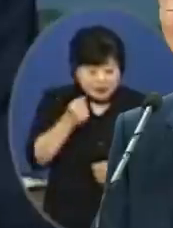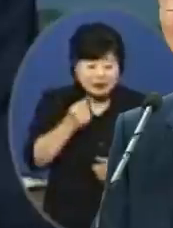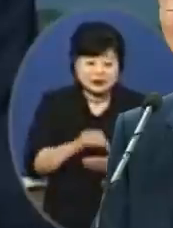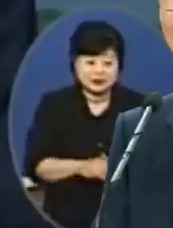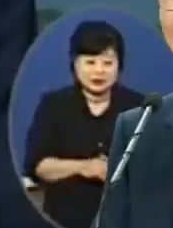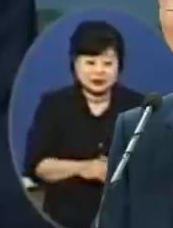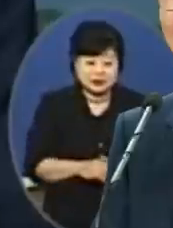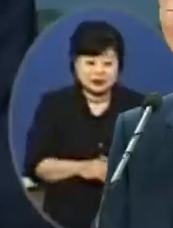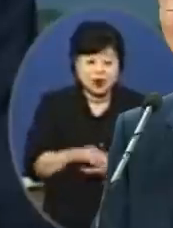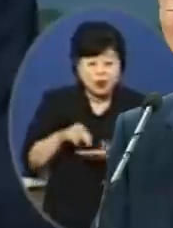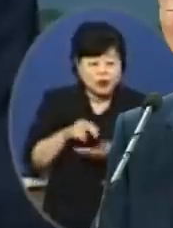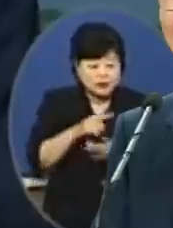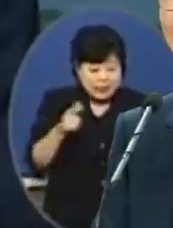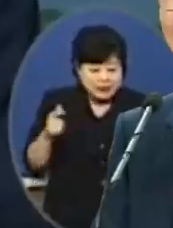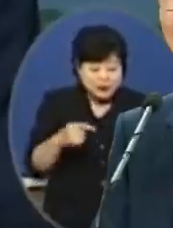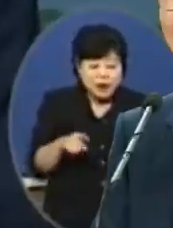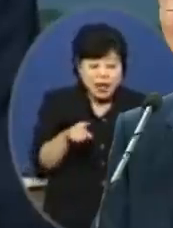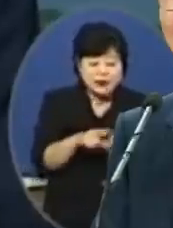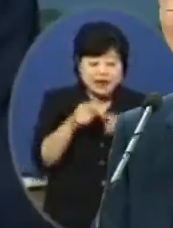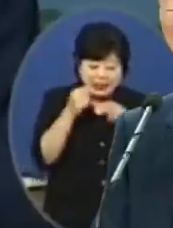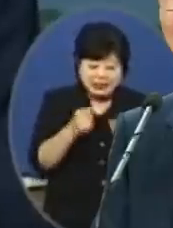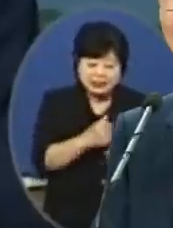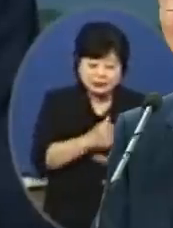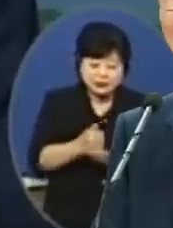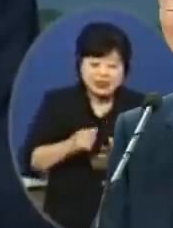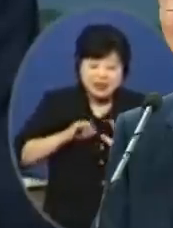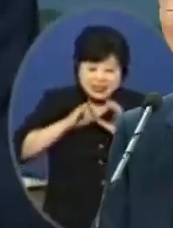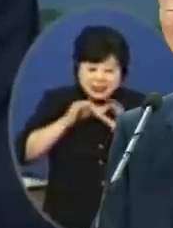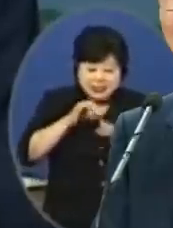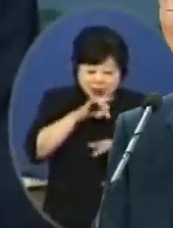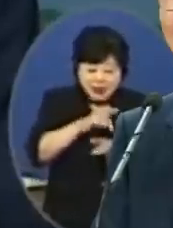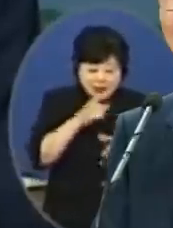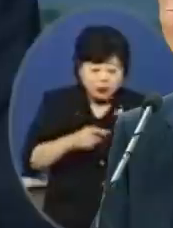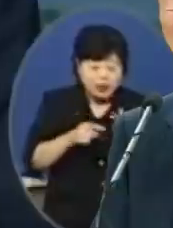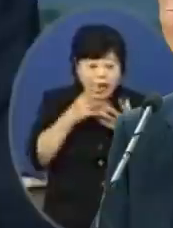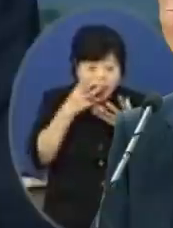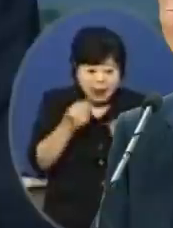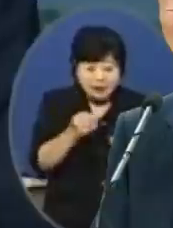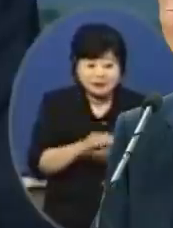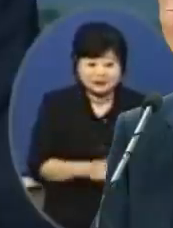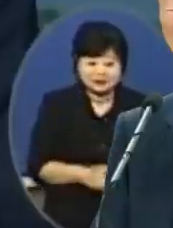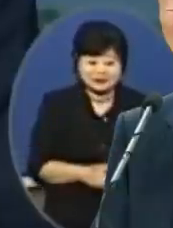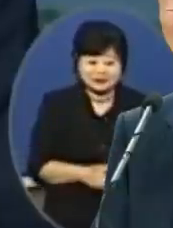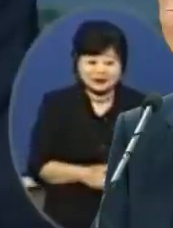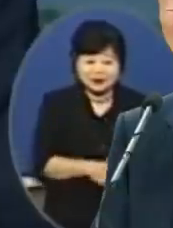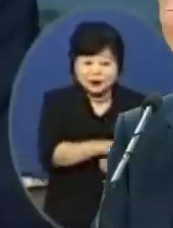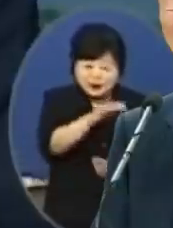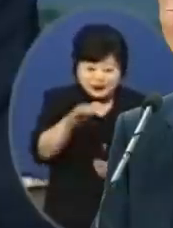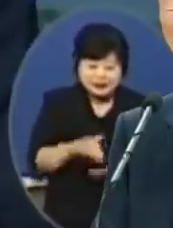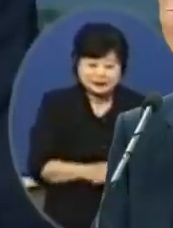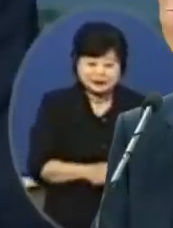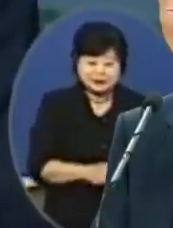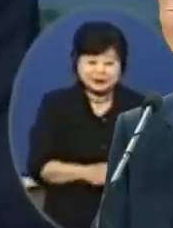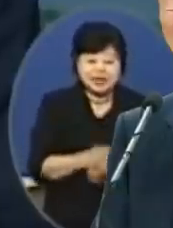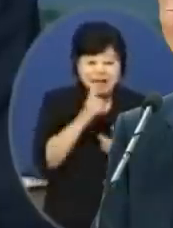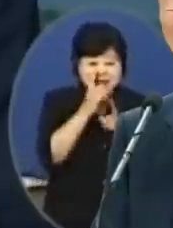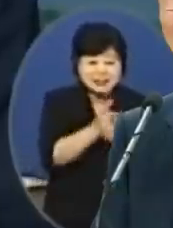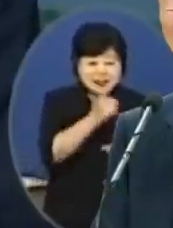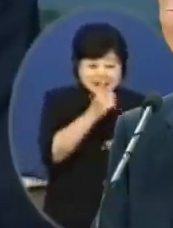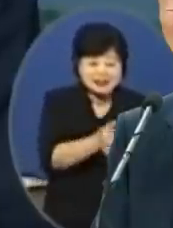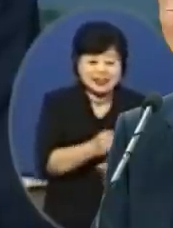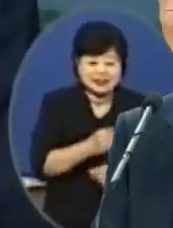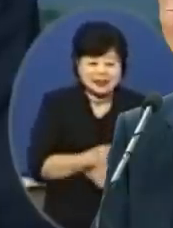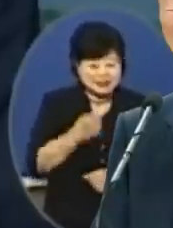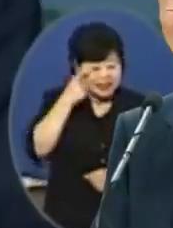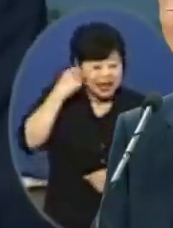것입니다. 우리는 외롭지 않습니다. 우리와 같이 계시니가 세상에 있는 마귀보다 많습니다. 이제는 우리는